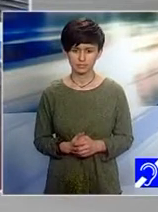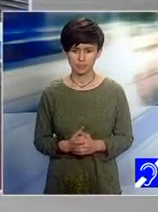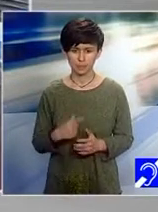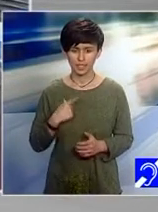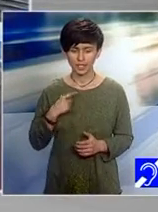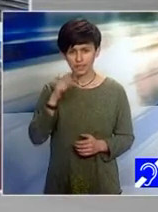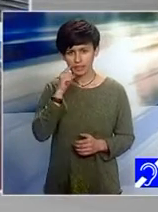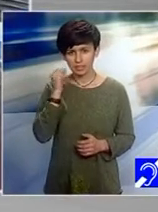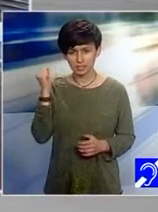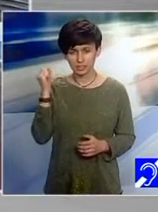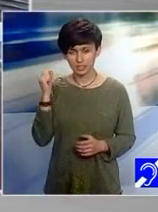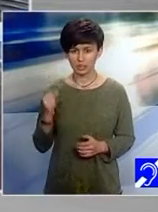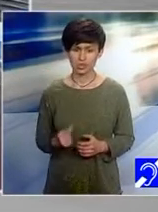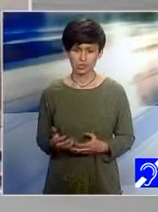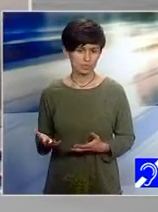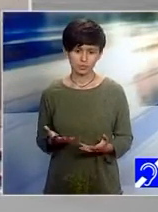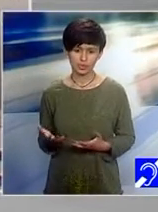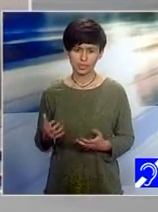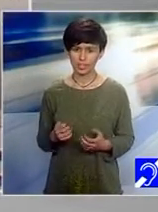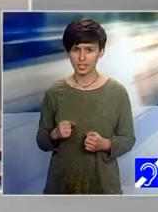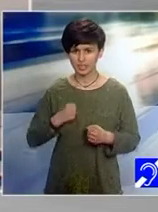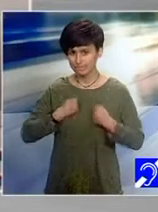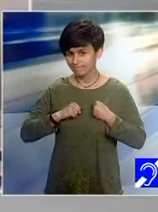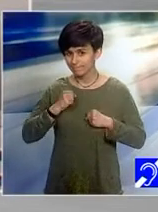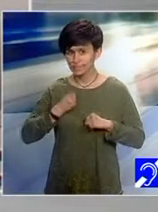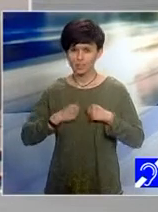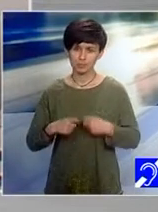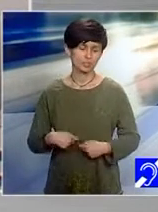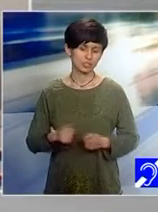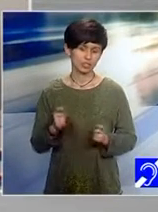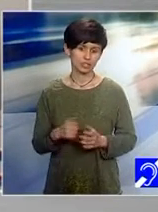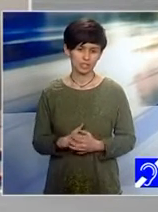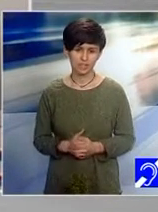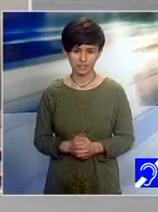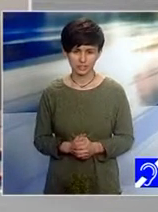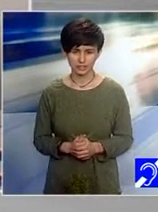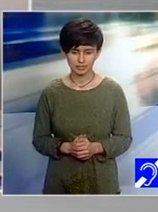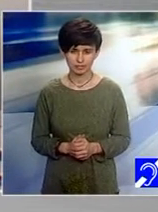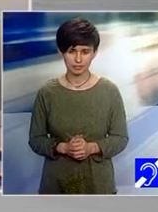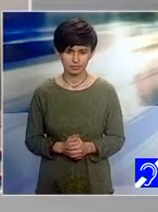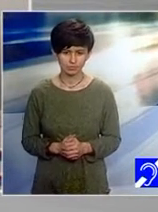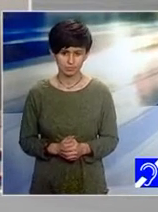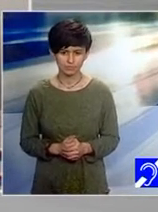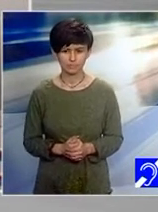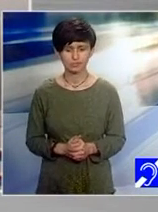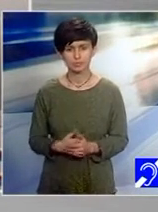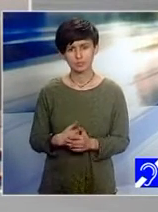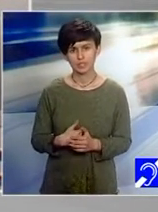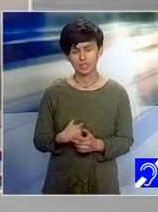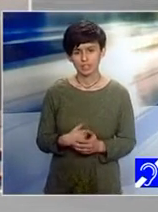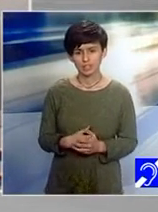omul o orchestră, deci... am mai auzit denumirea asta legată de doamna Ștaib. Nu știu, eu n-am auzit-o, o spun de la